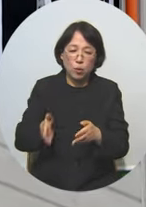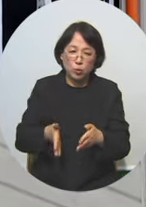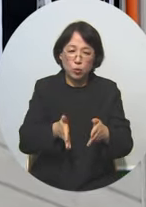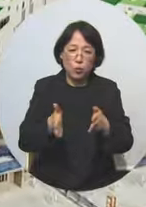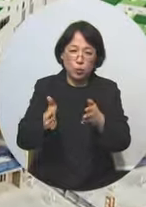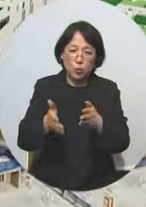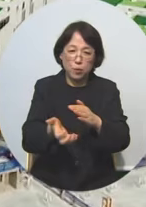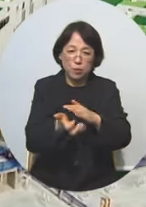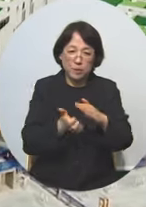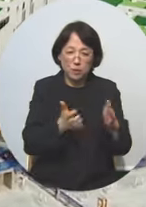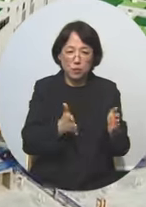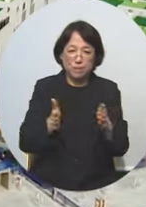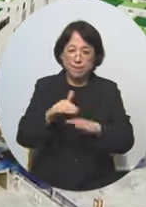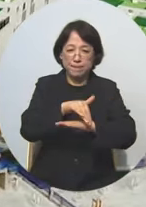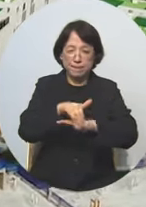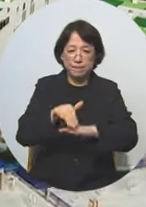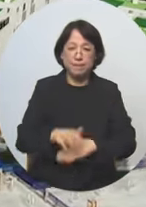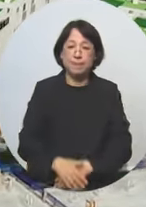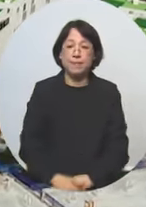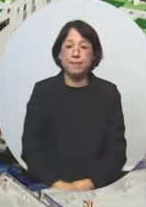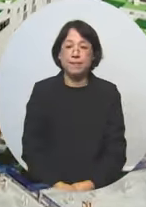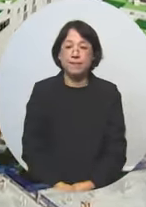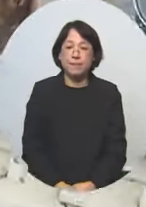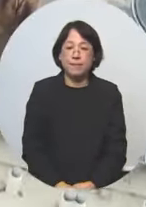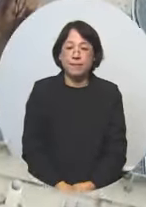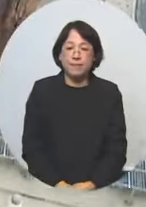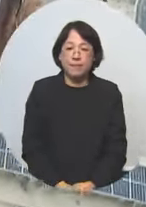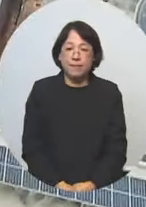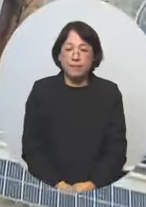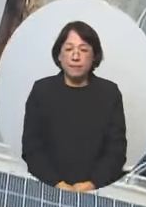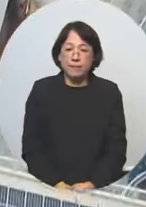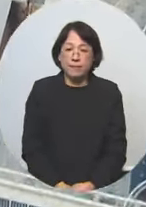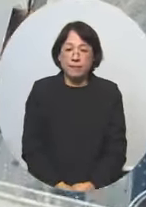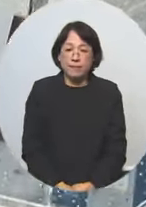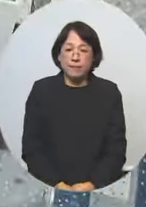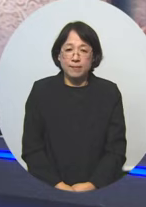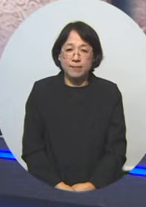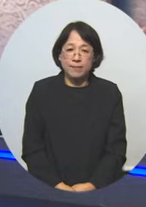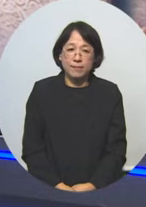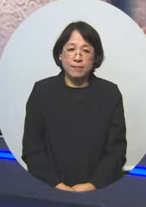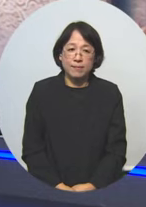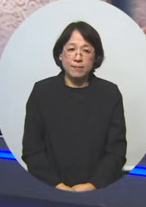것이라고 밝혔습니다. KTV 이리나입니다.